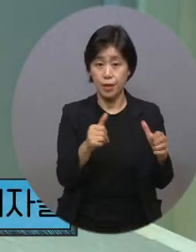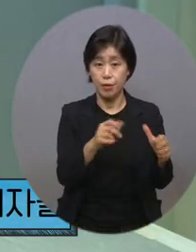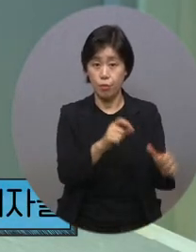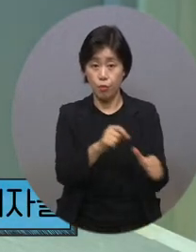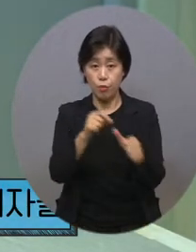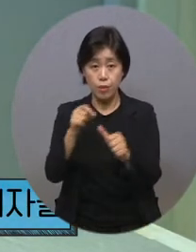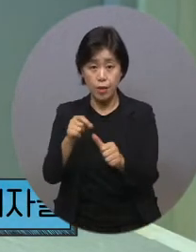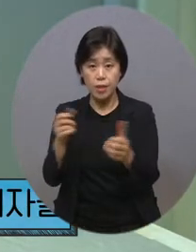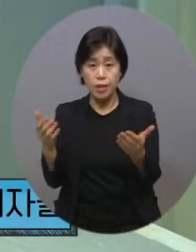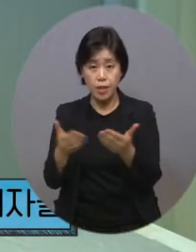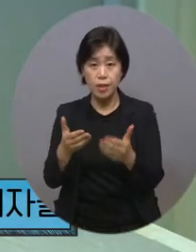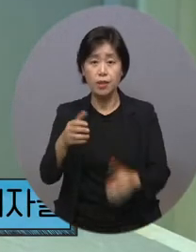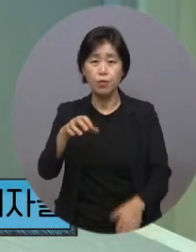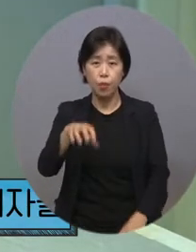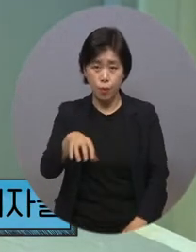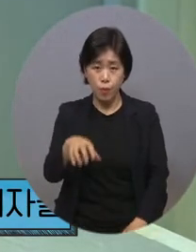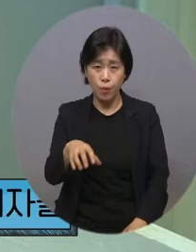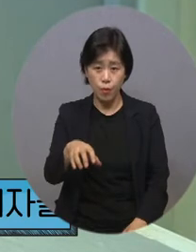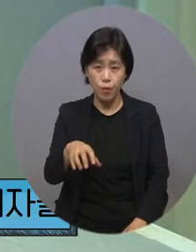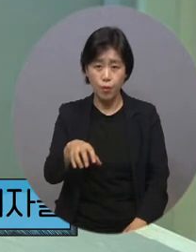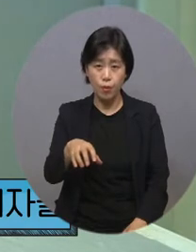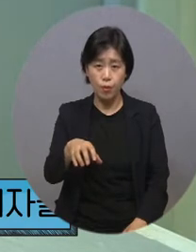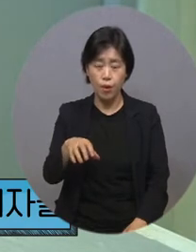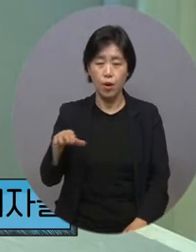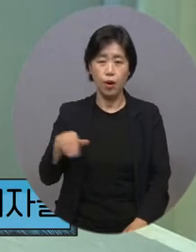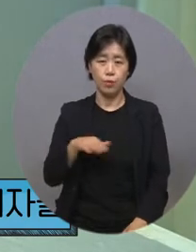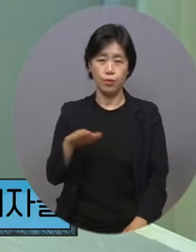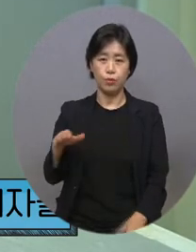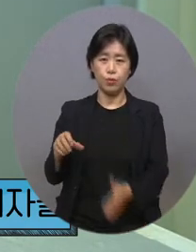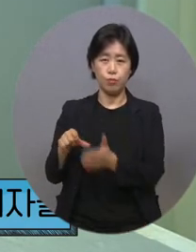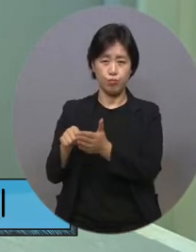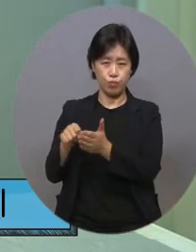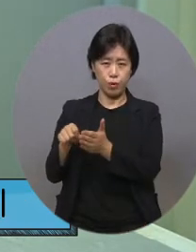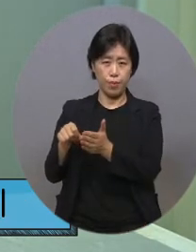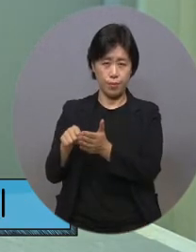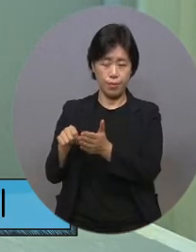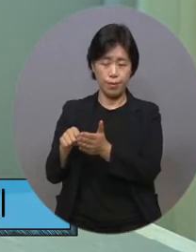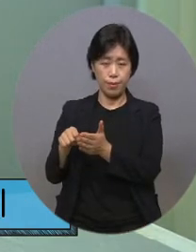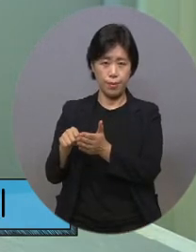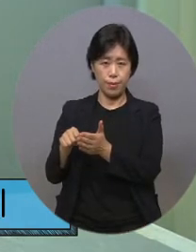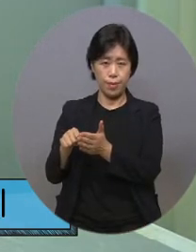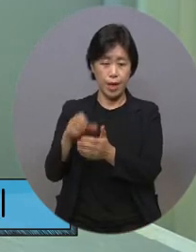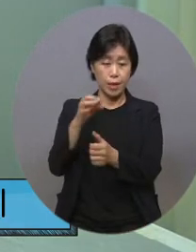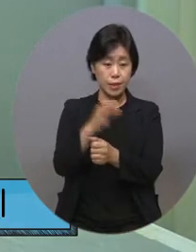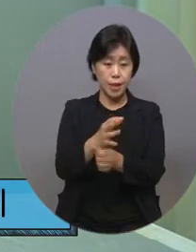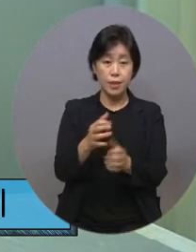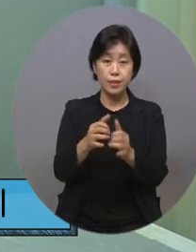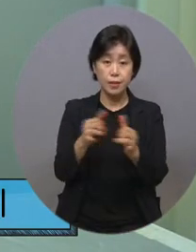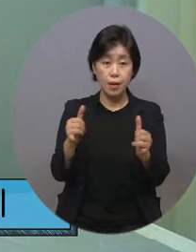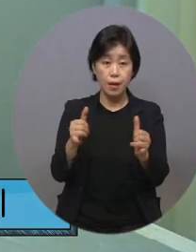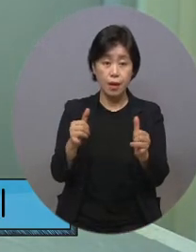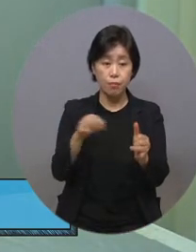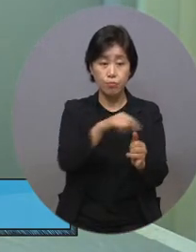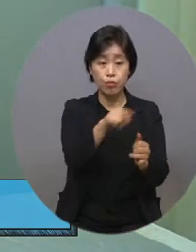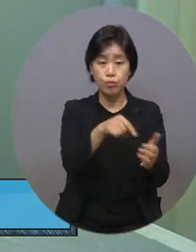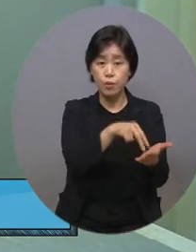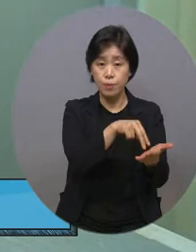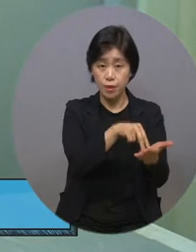일을 하는 일터라는 부분이 우리 물건을 소비하는 소비자들 입장에서는 착한 소비로 연결이 될 수 있기